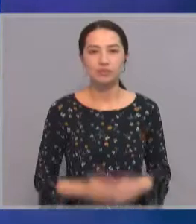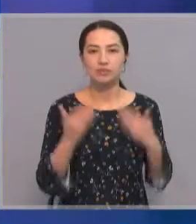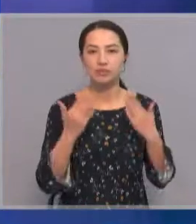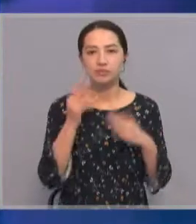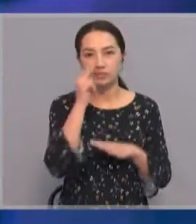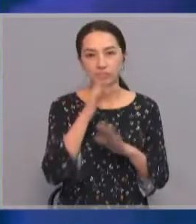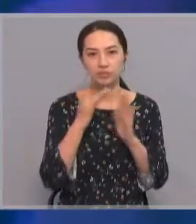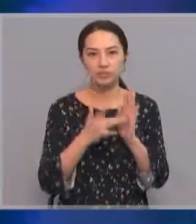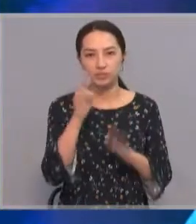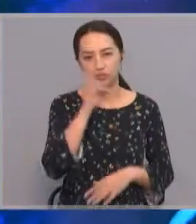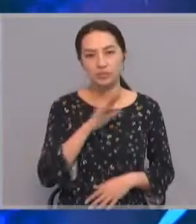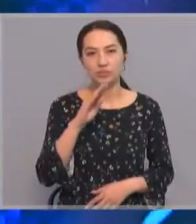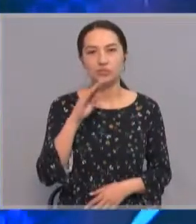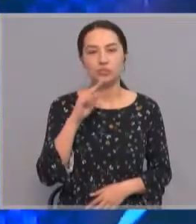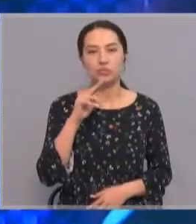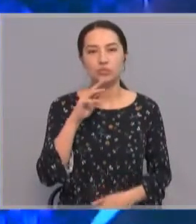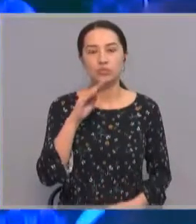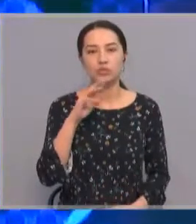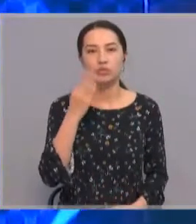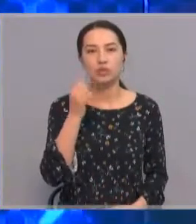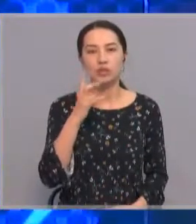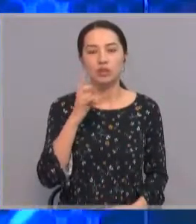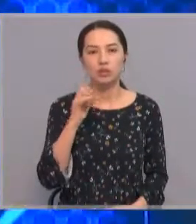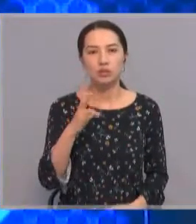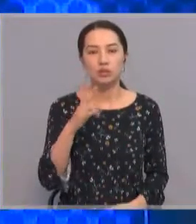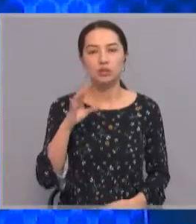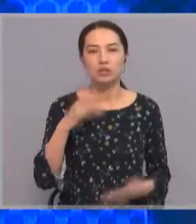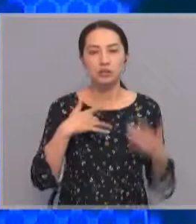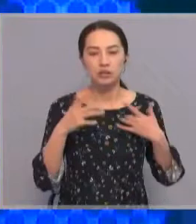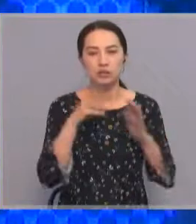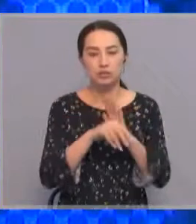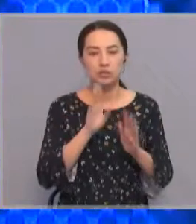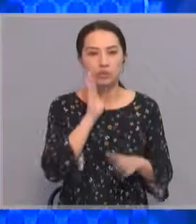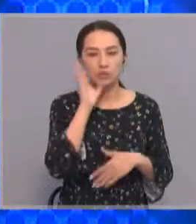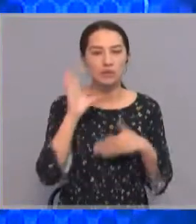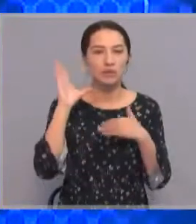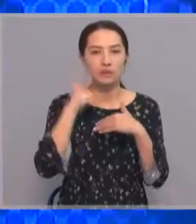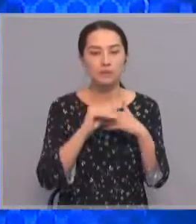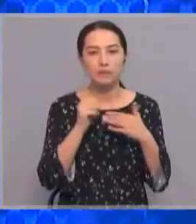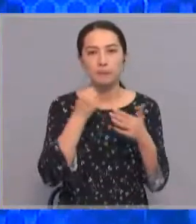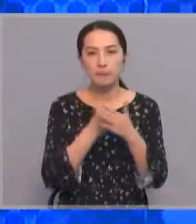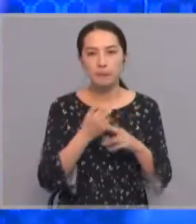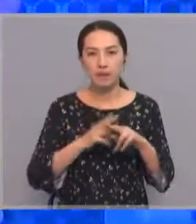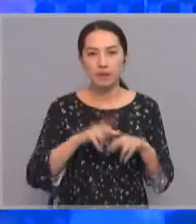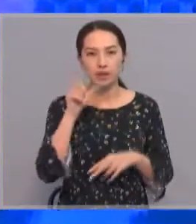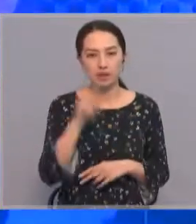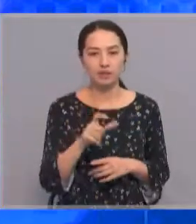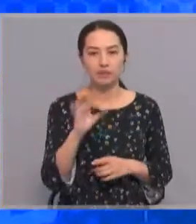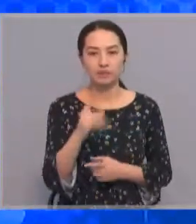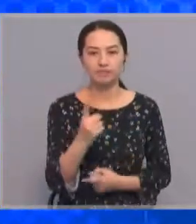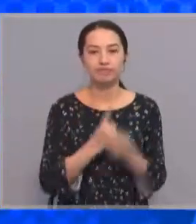Бүгін Шымкент қаласы Жұмат Шанин атындағы драма театры ғимаратында таң ертеңнен кешке дейін азаматтарды бірыңғай